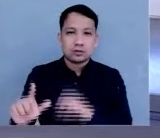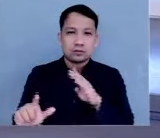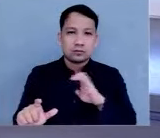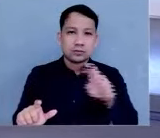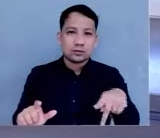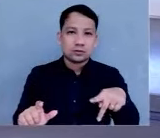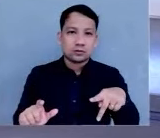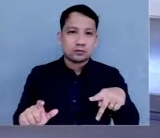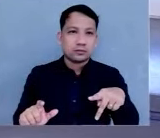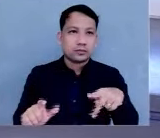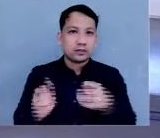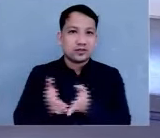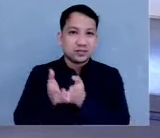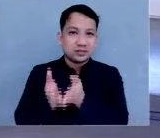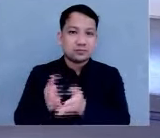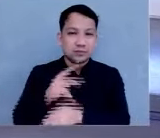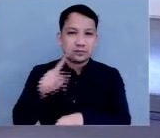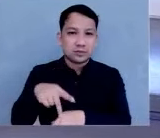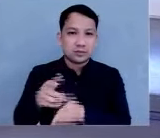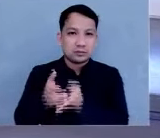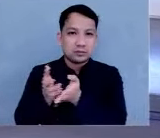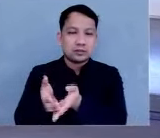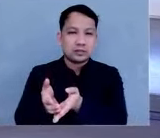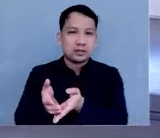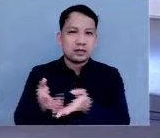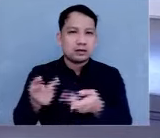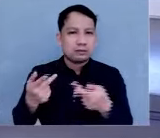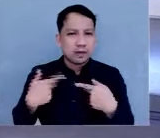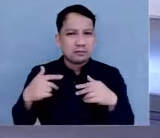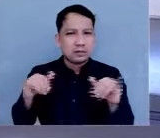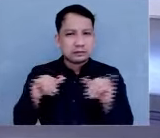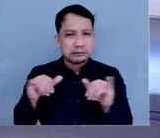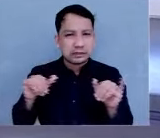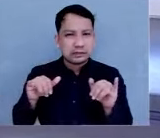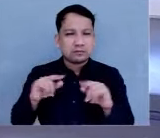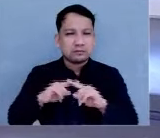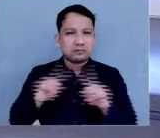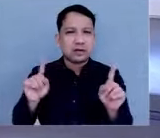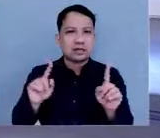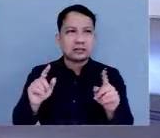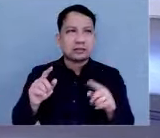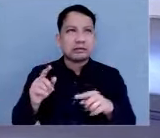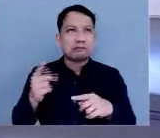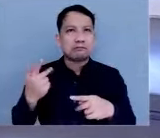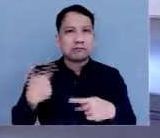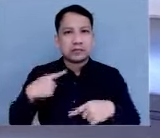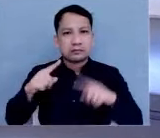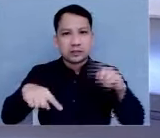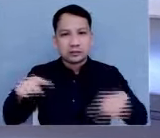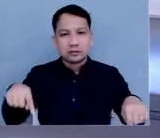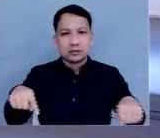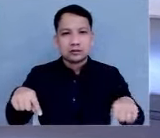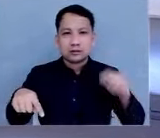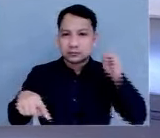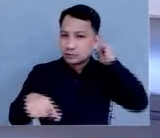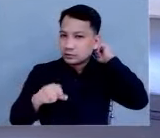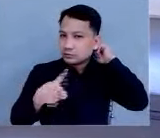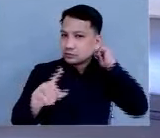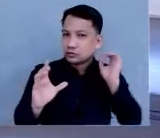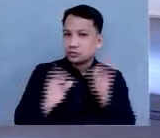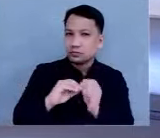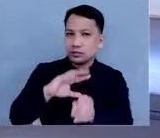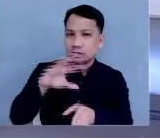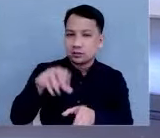Magbanua doon? Meron mga katumbas po pero meron din mga pagkakaiba. Parehong Scarborough at Escoda, pasok po